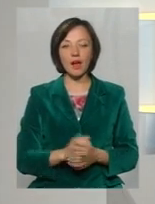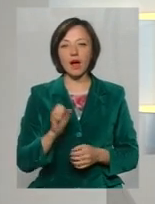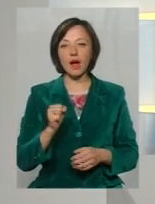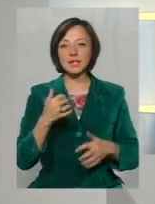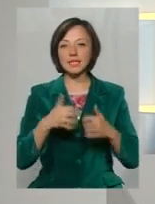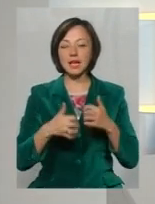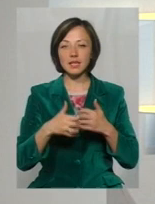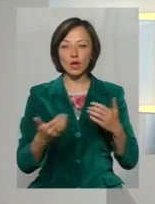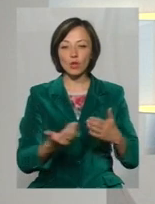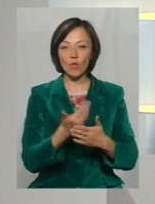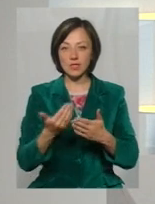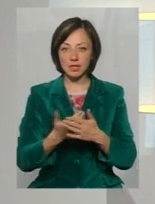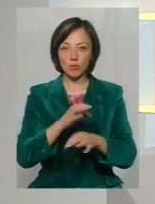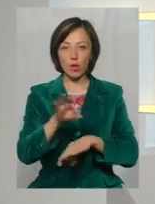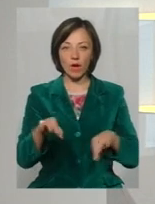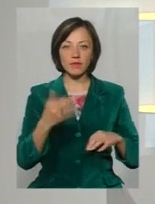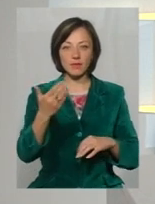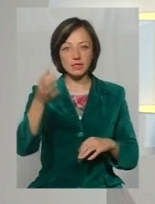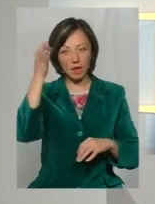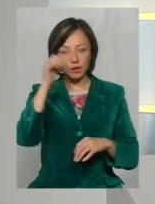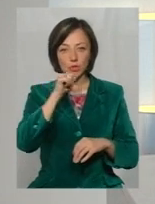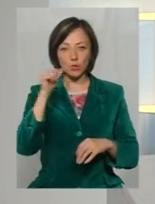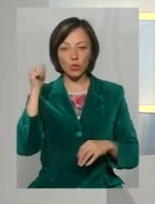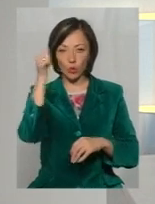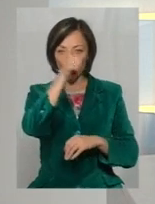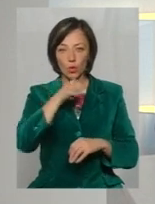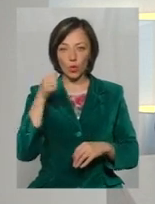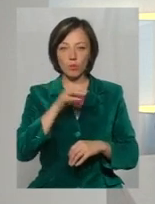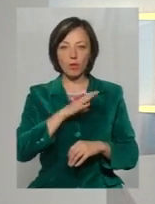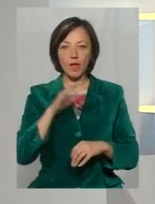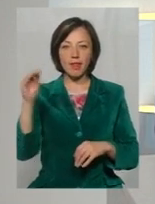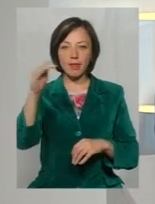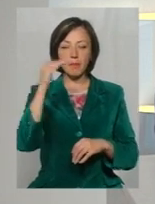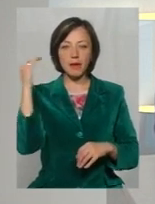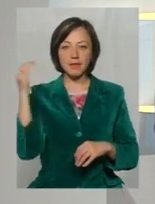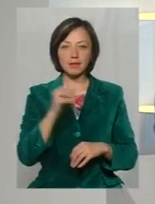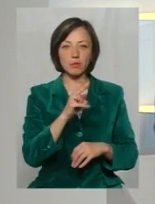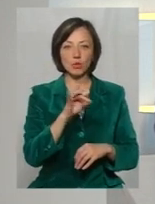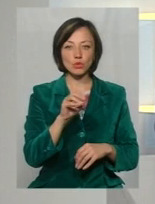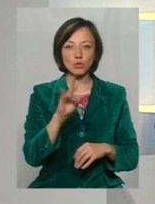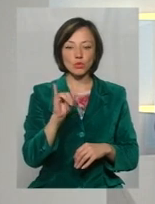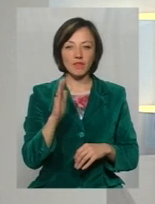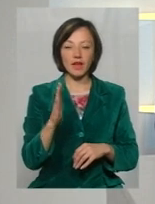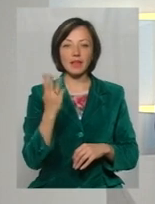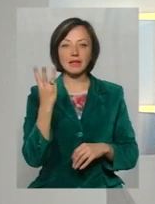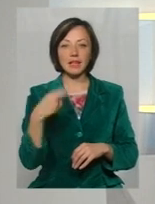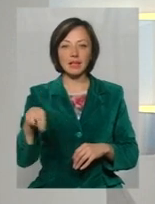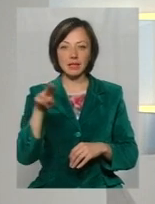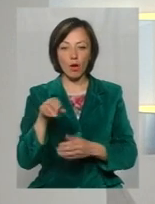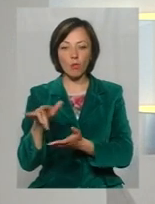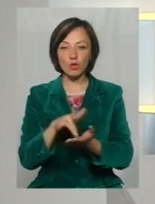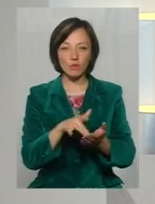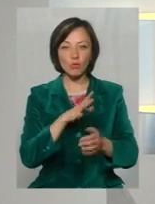серед таких інноваційних проєктів, як ви згадували, минулого року були «Небесний Проскурів» і 3D-путівник по Проскурову.